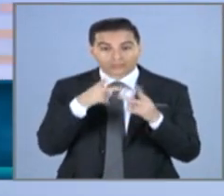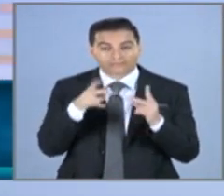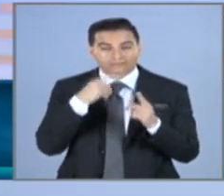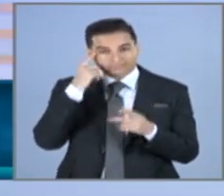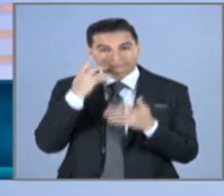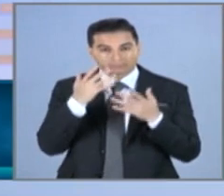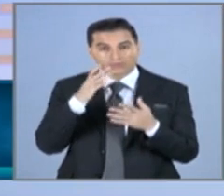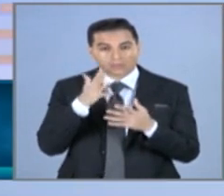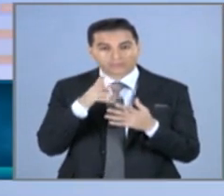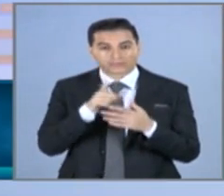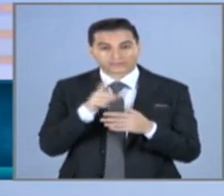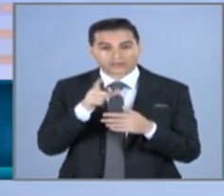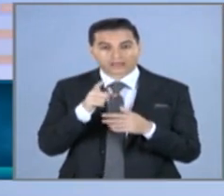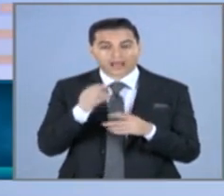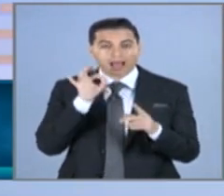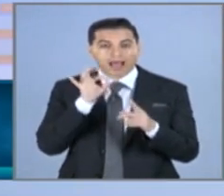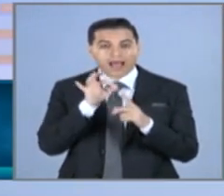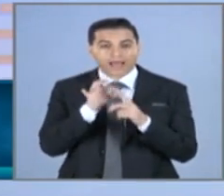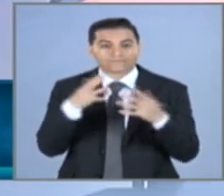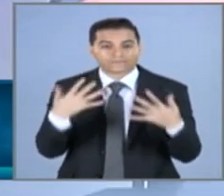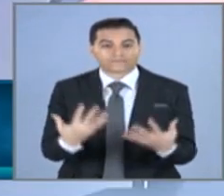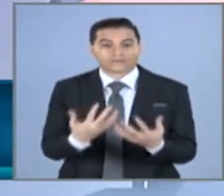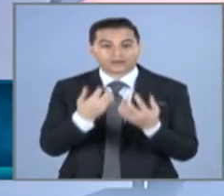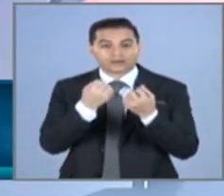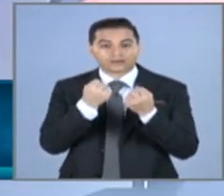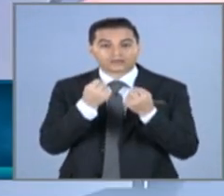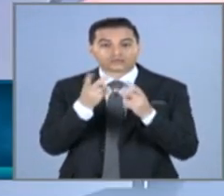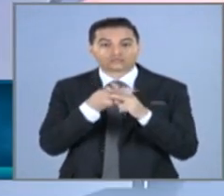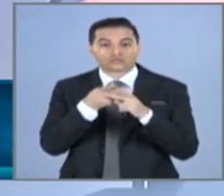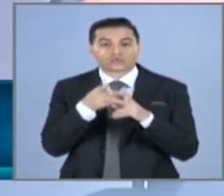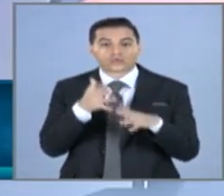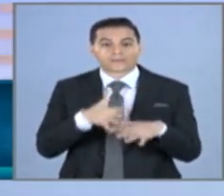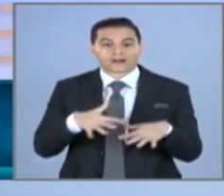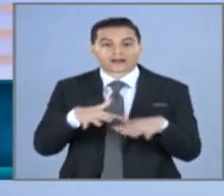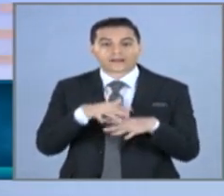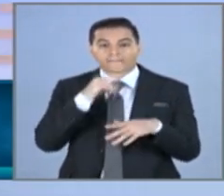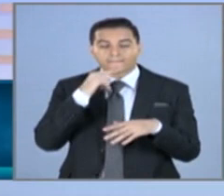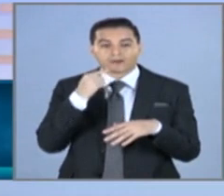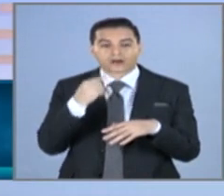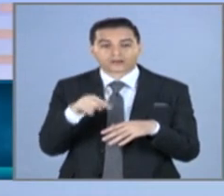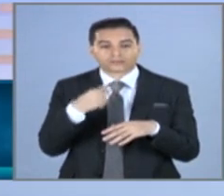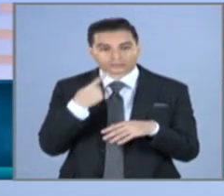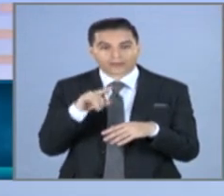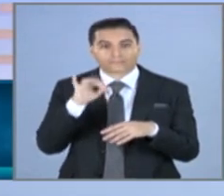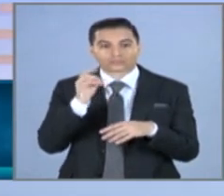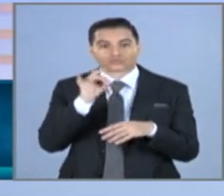الدنمارك. كان هدفهم استعادة بومرينيا من بروسيا.